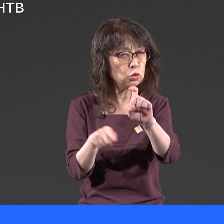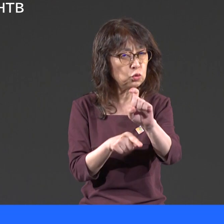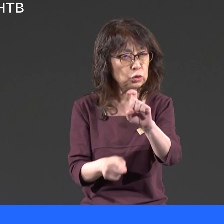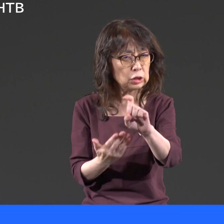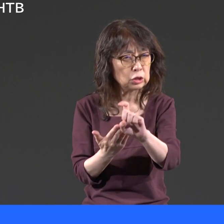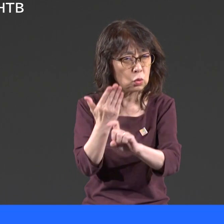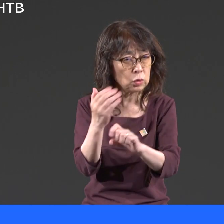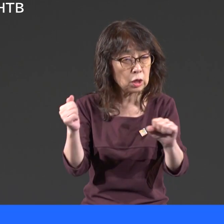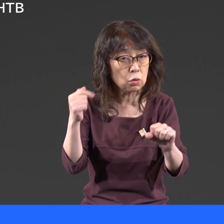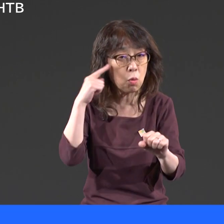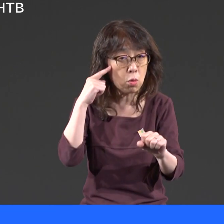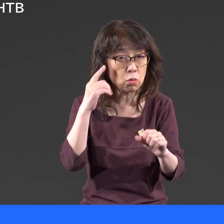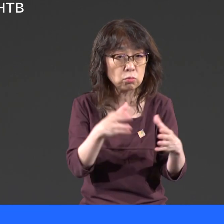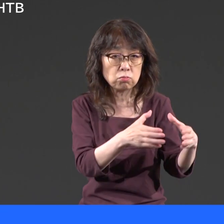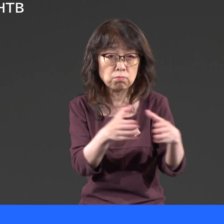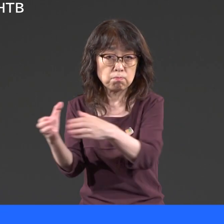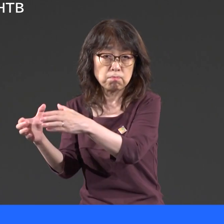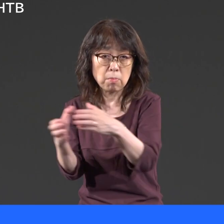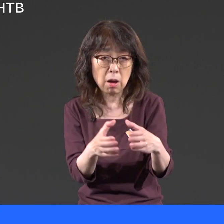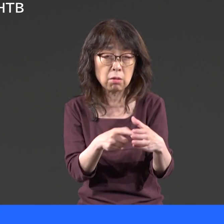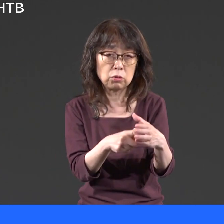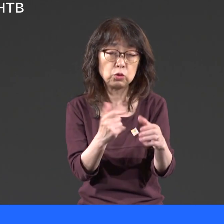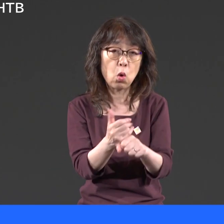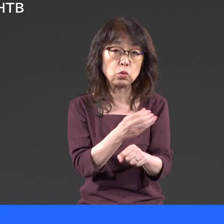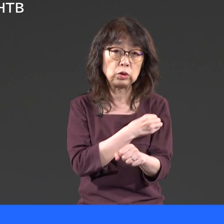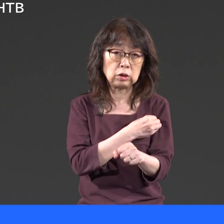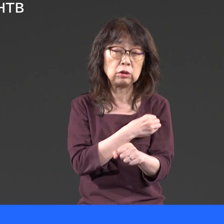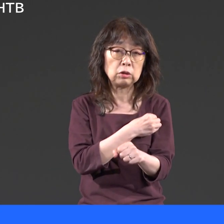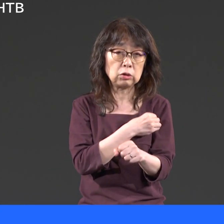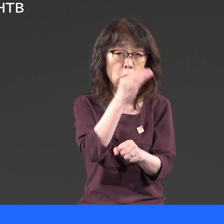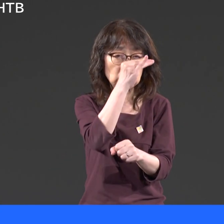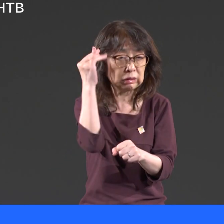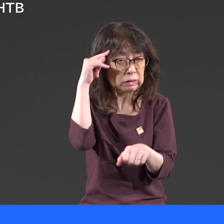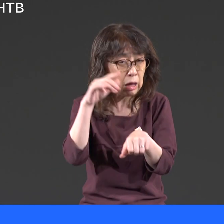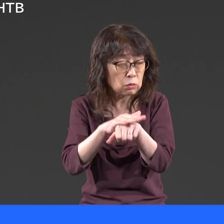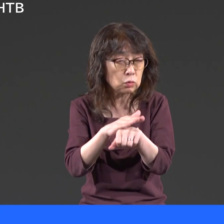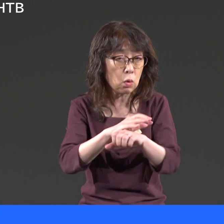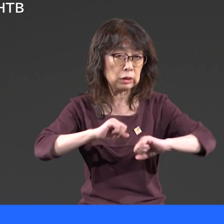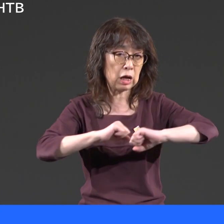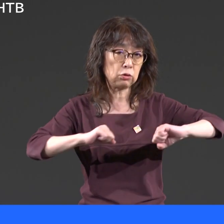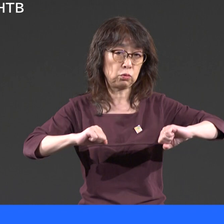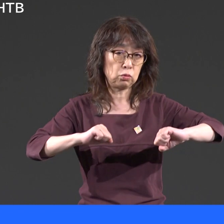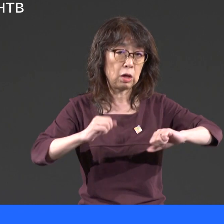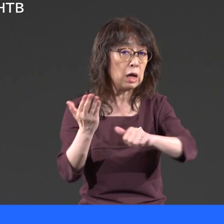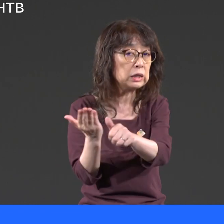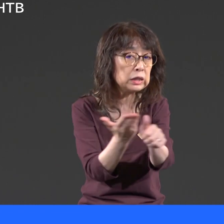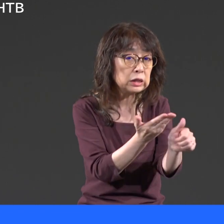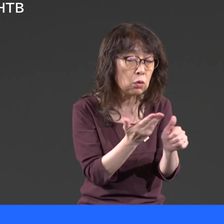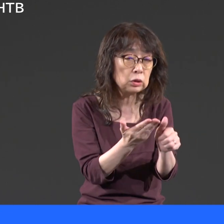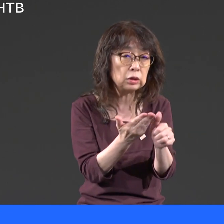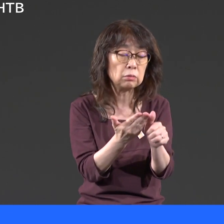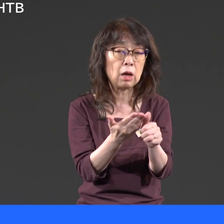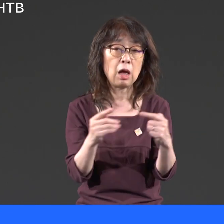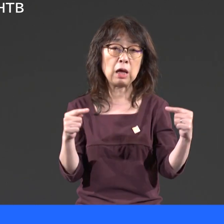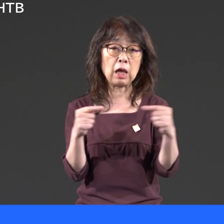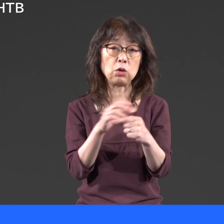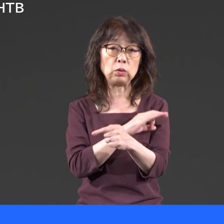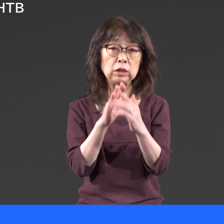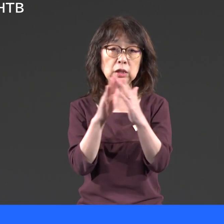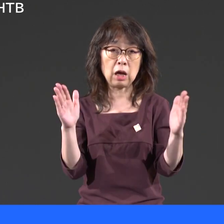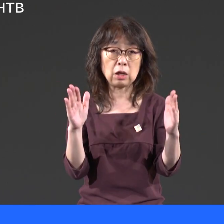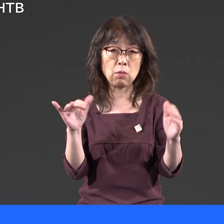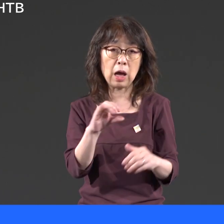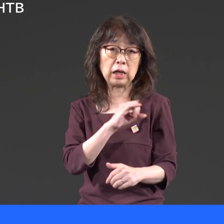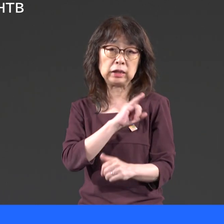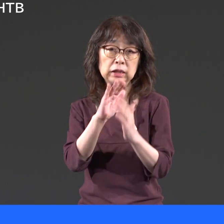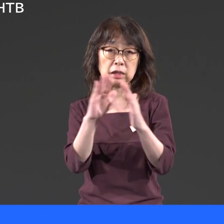員の知見を生かすという意味で、それぞれ皆さんから聞き取りをしたりですとか、検討委員会は委員会で専門的